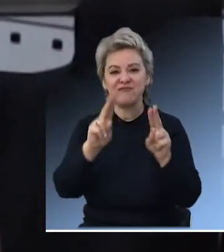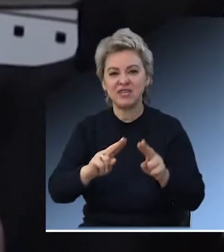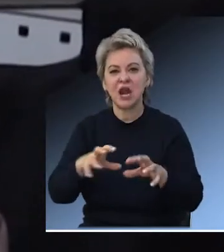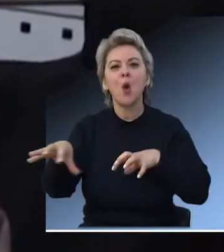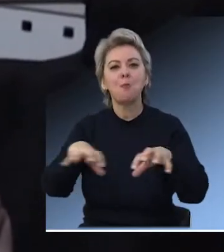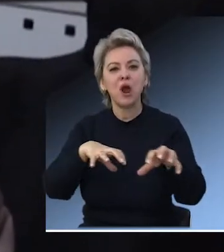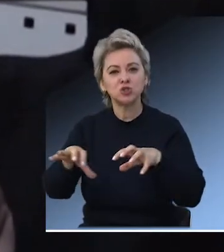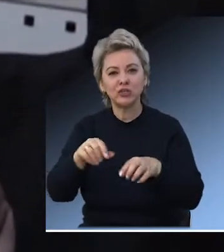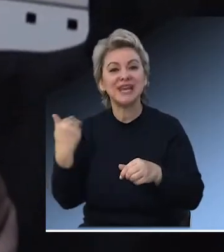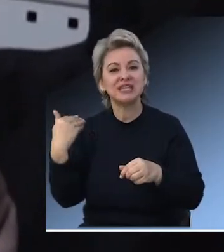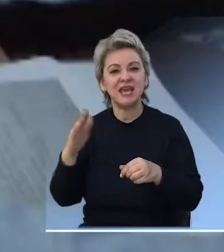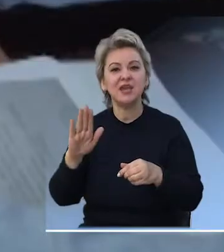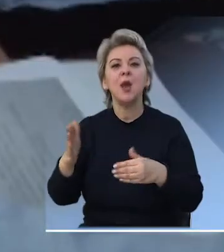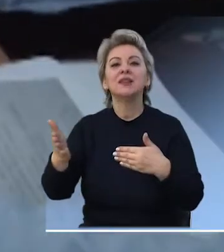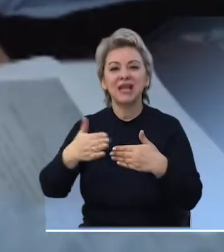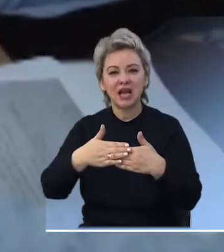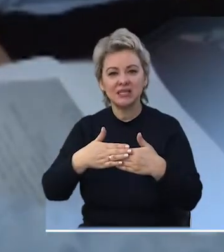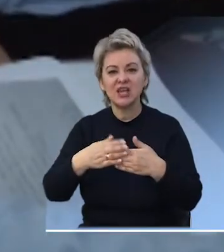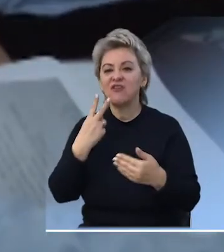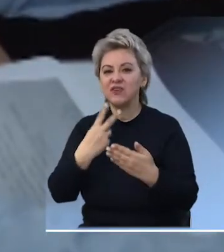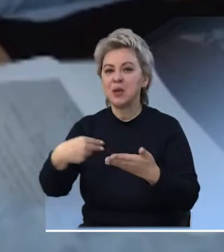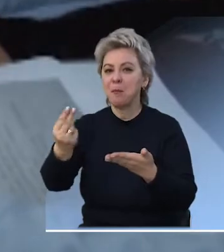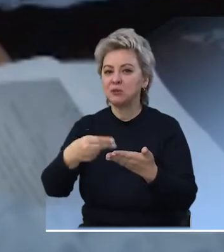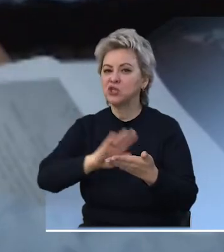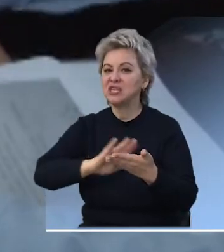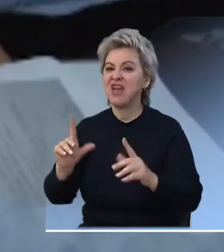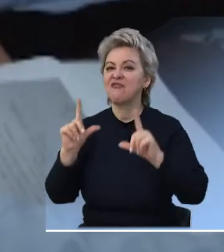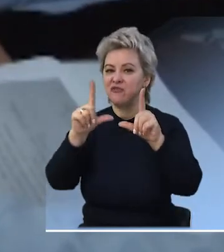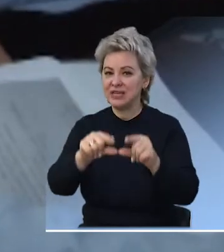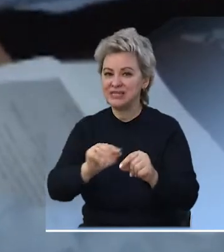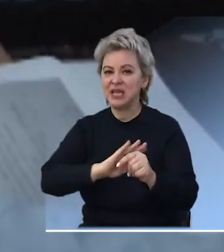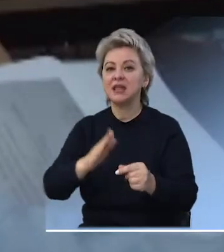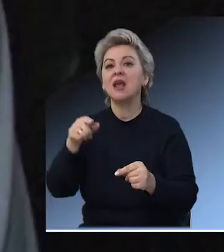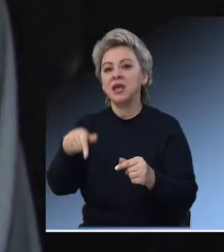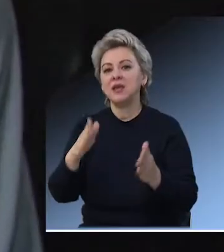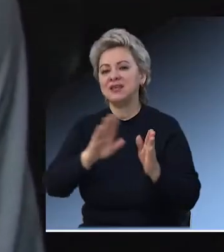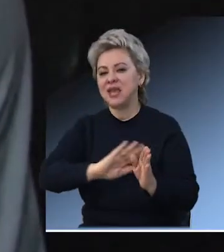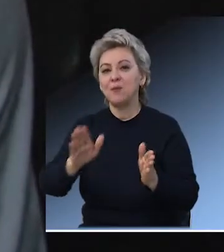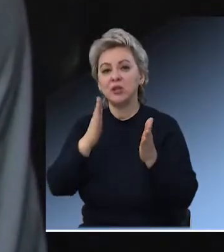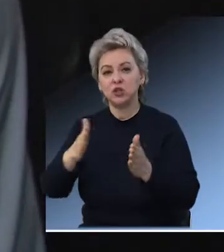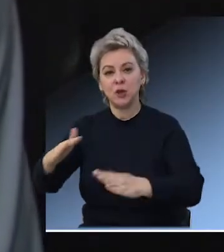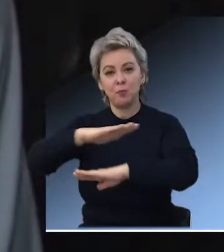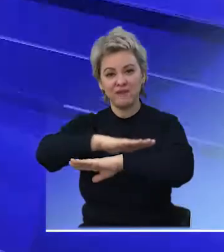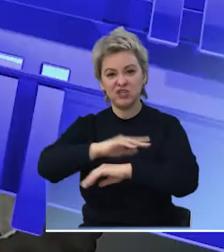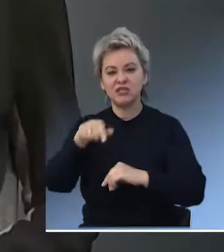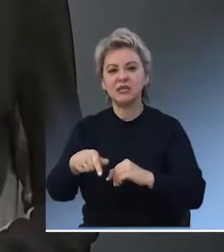Российской Федерации «Мошенничество». Ей избрана мера пресечения в виде подписки о невыезде и надлежащем